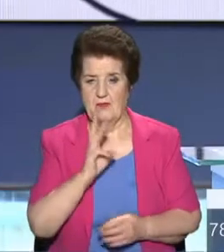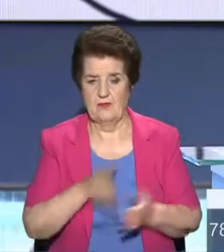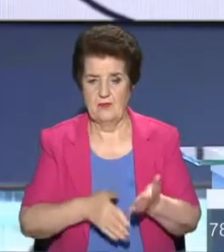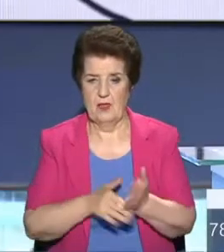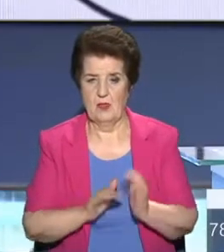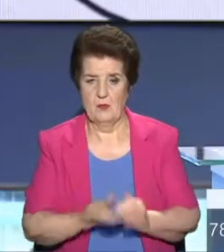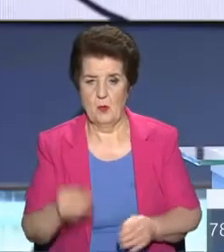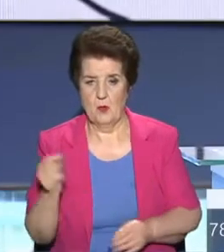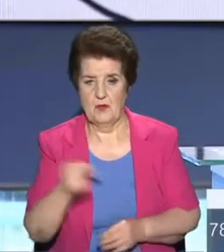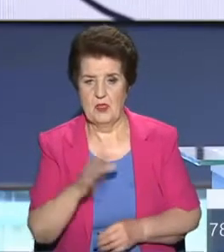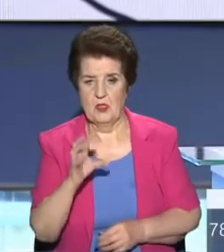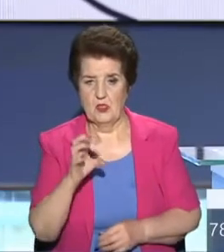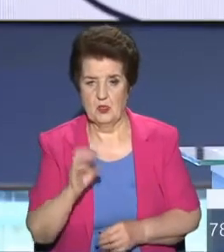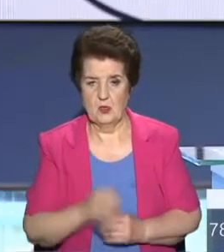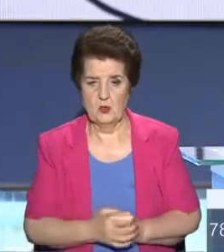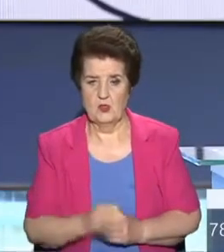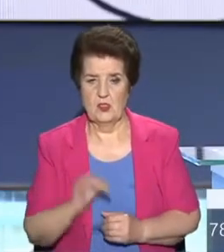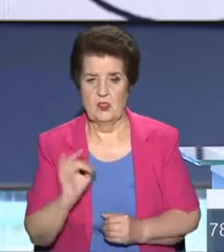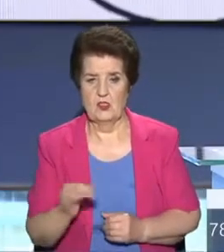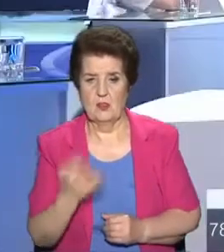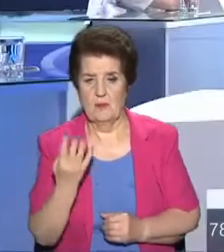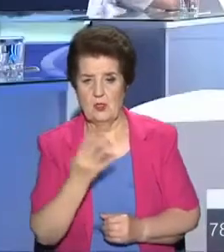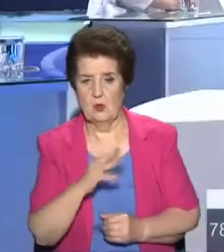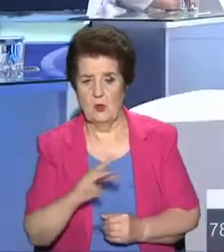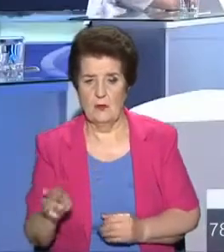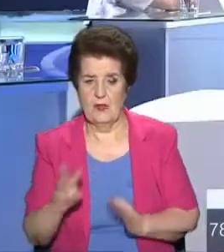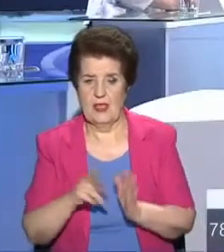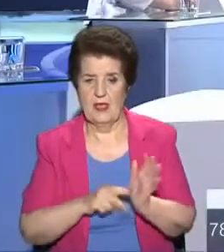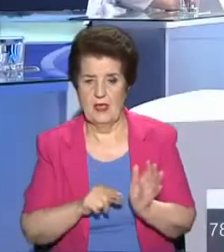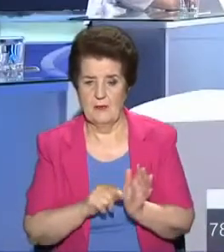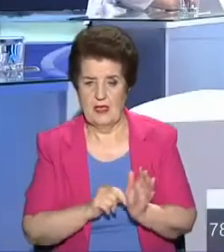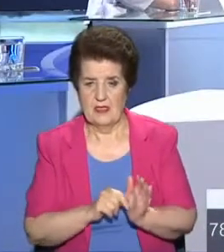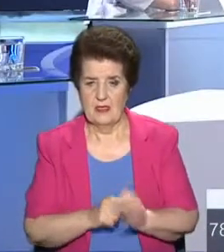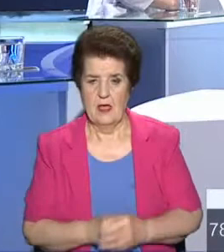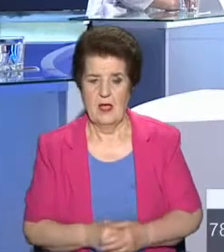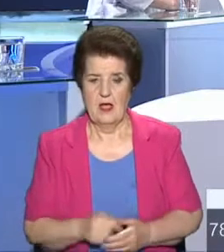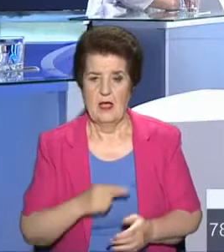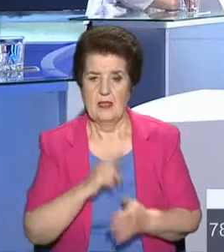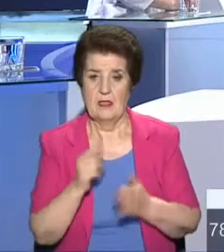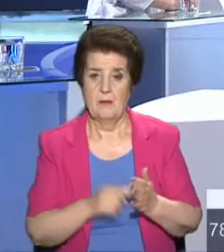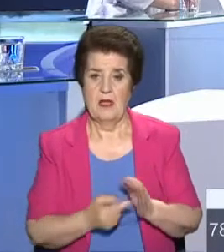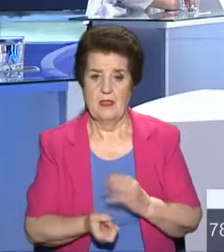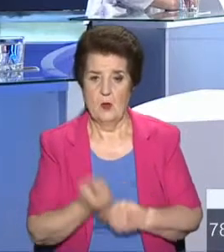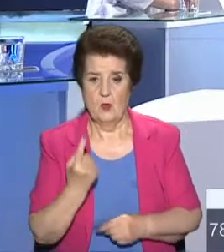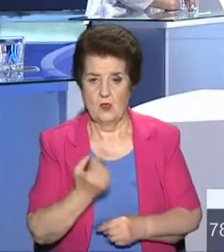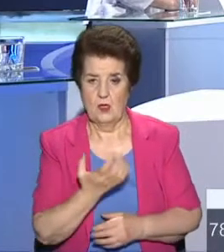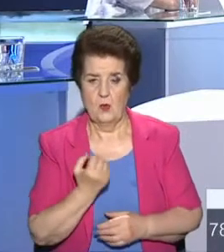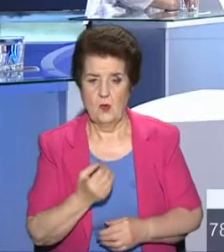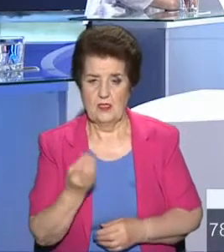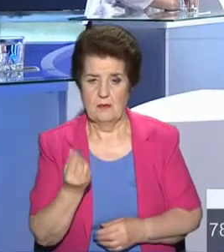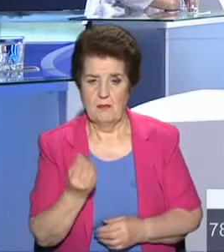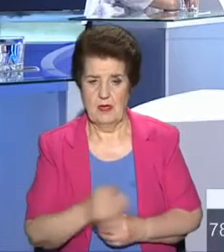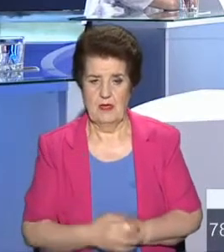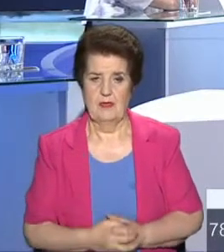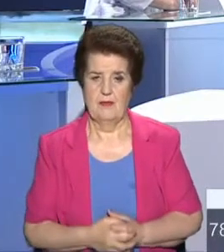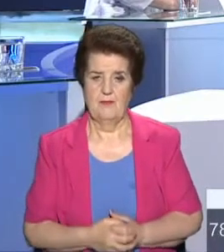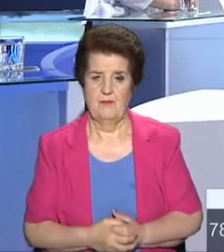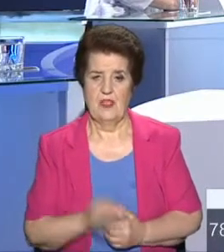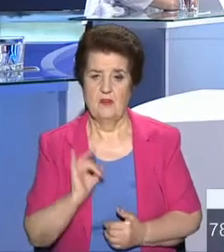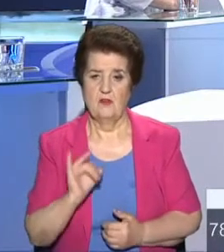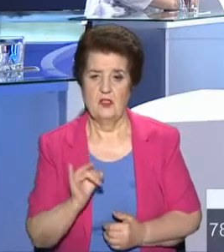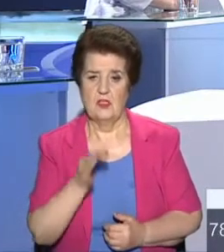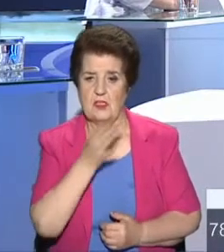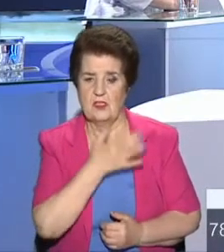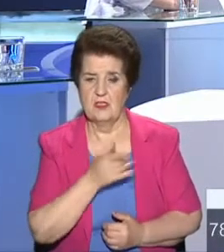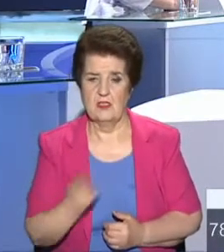copiii de 1500 RON și obiecte de cel puțin 4.000 RON întrebarea mai este De unde luați acești bani și